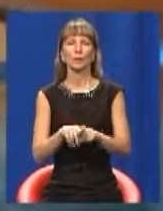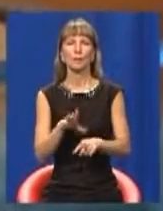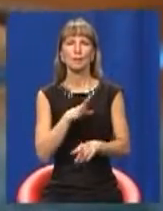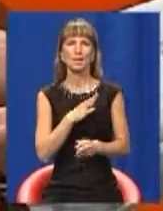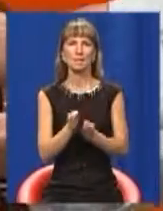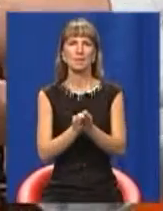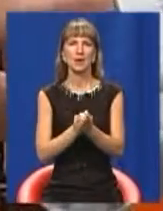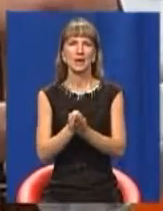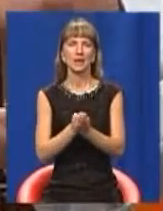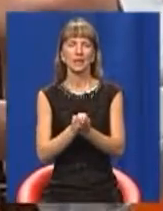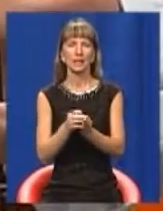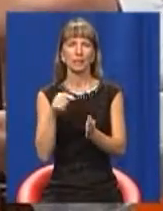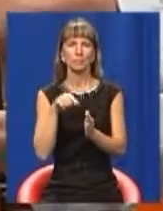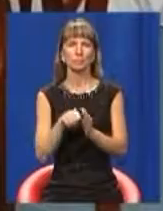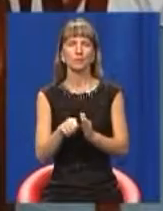мыльным.